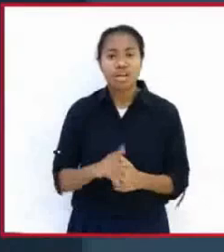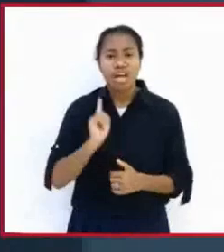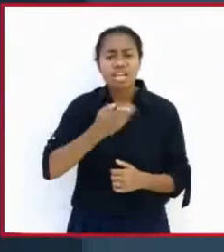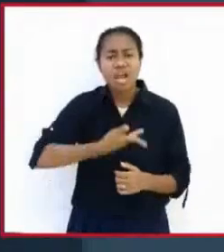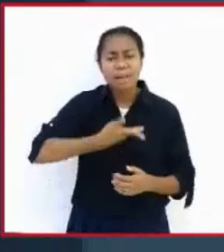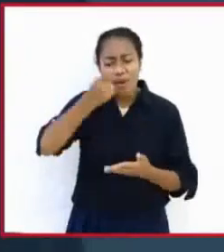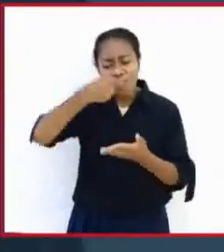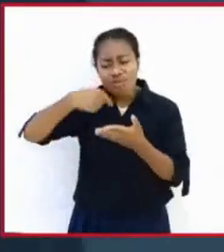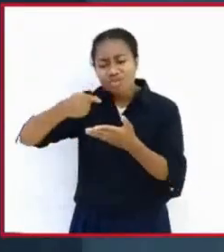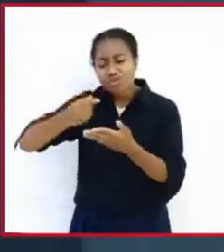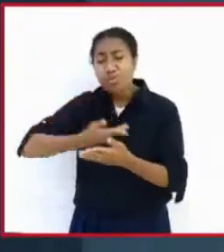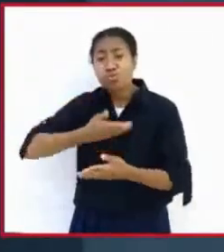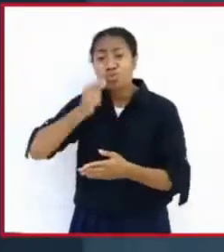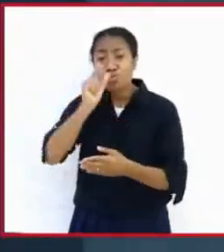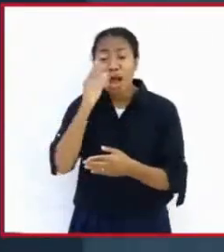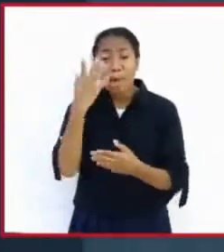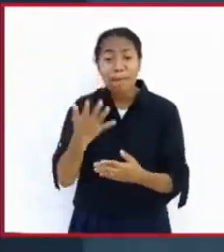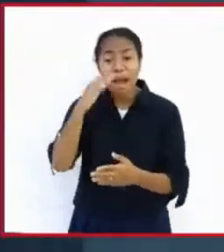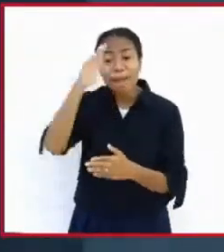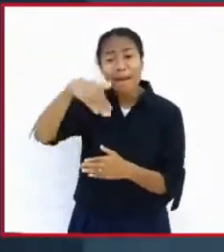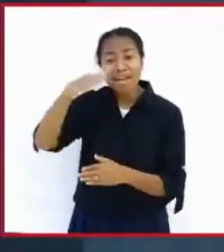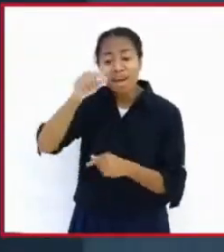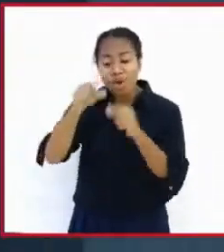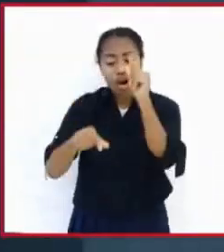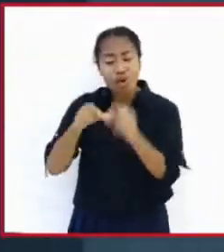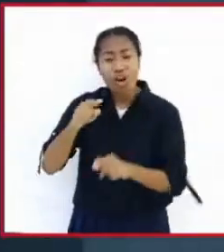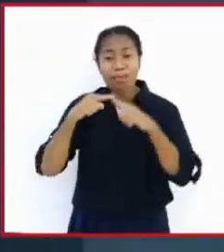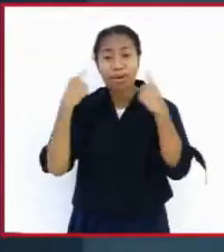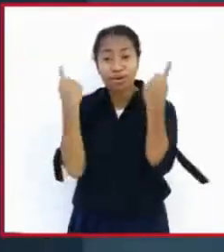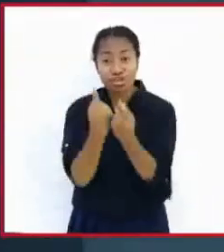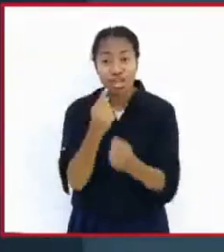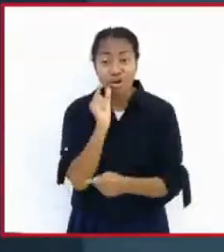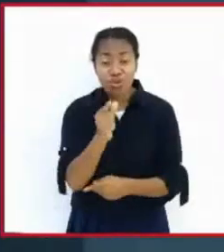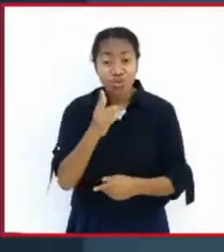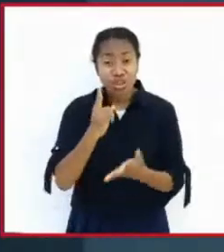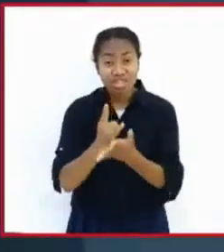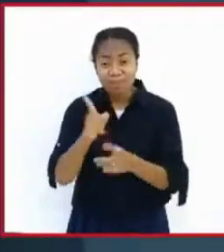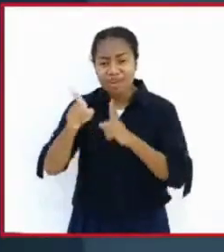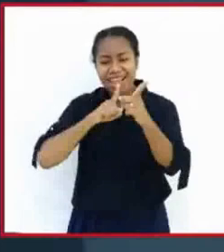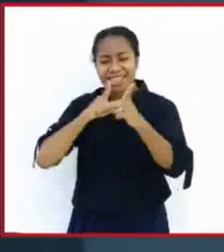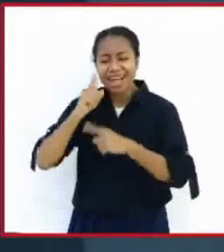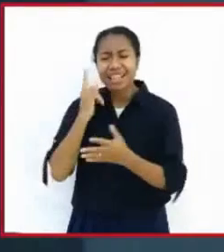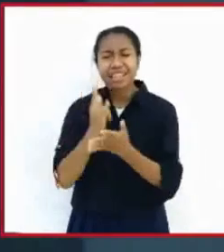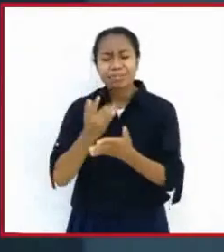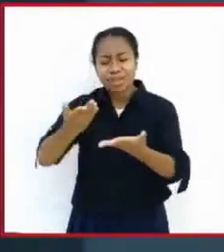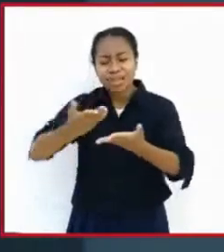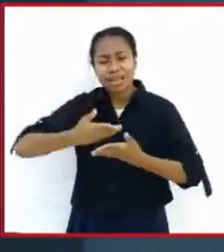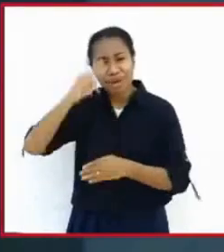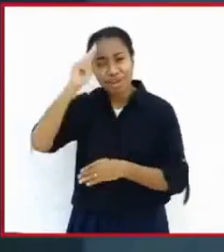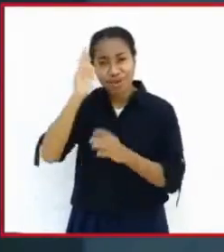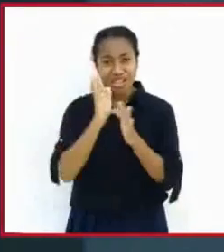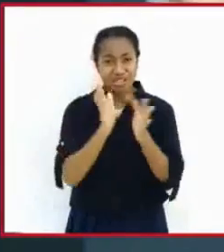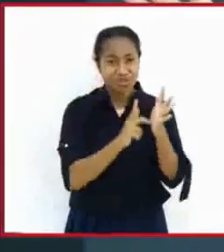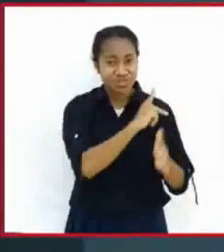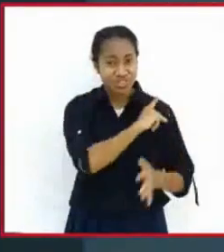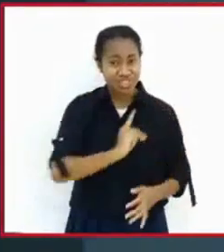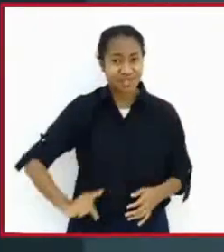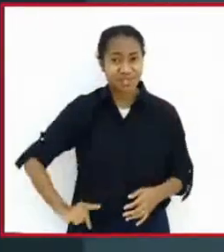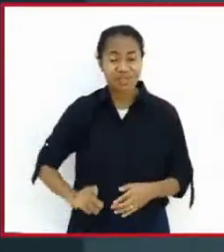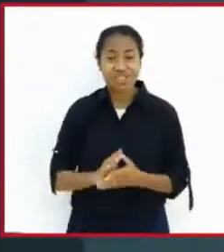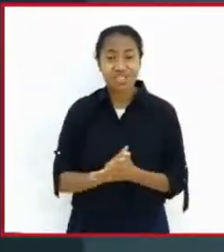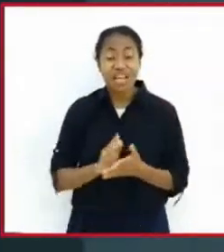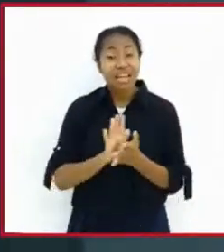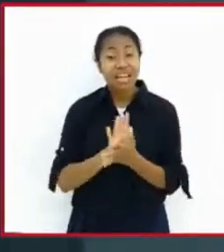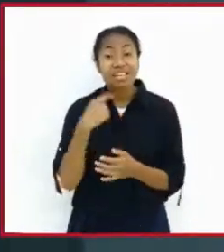memanggil orang-orang berdosa untuk datang menerima Yesus Kristus dan semua